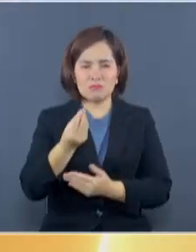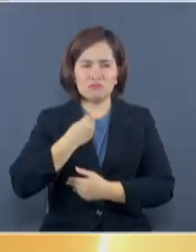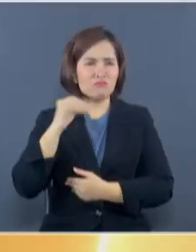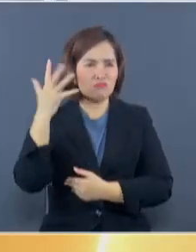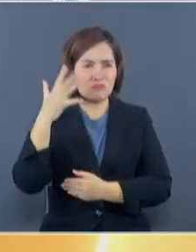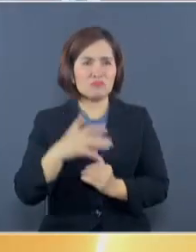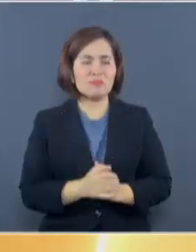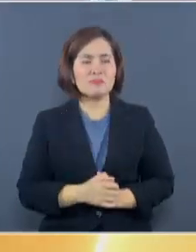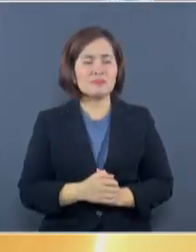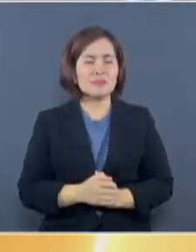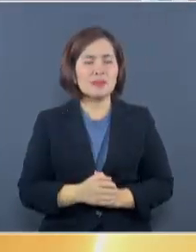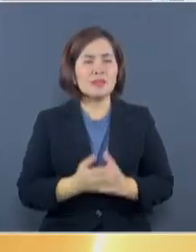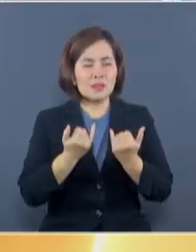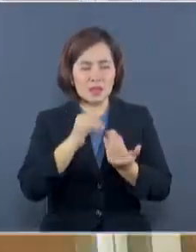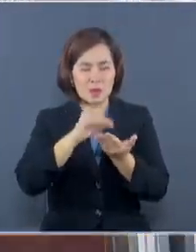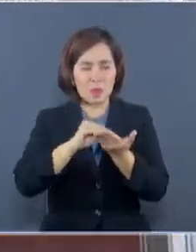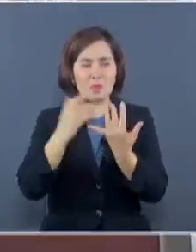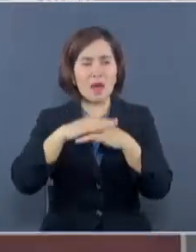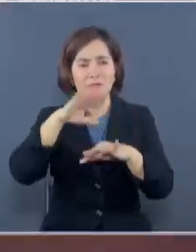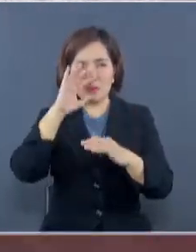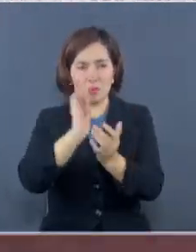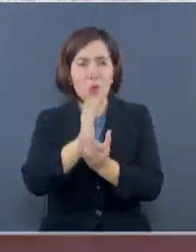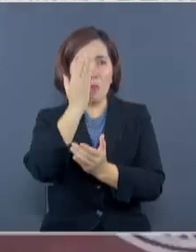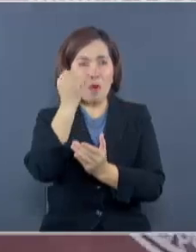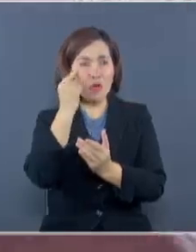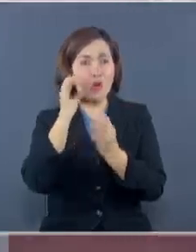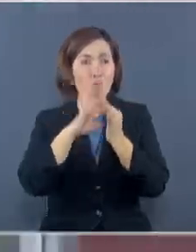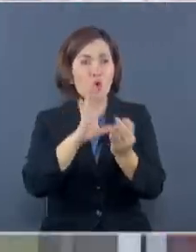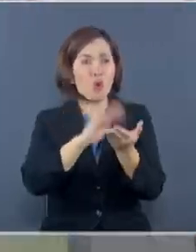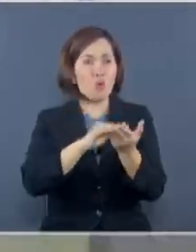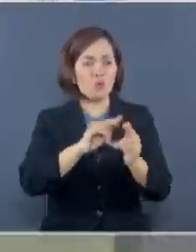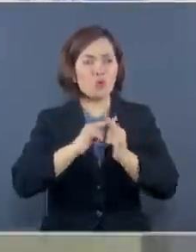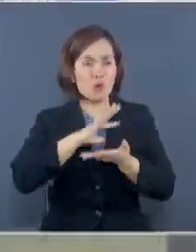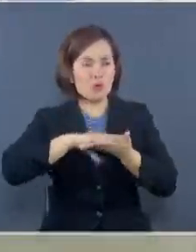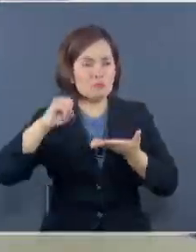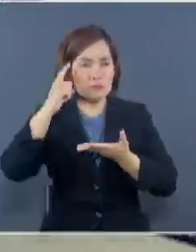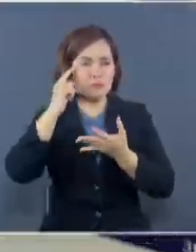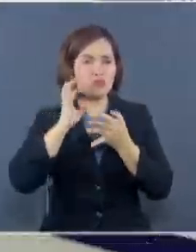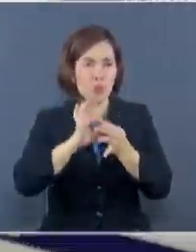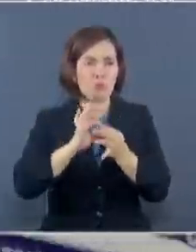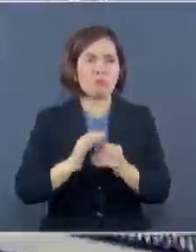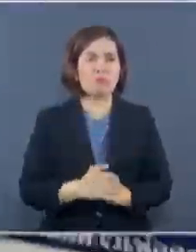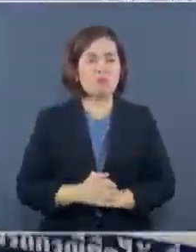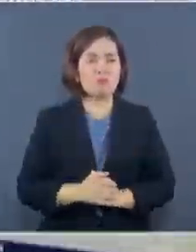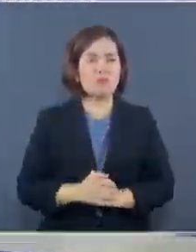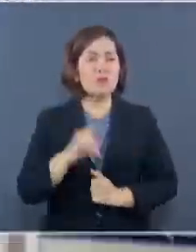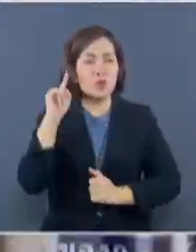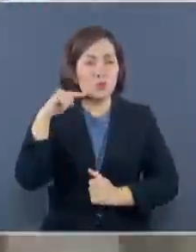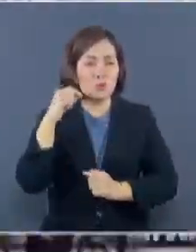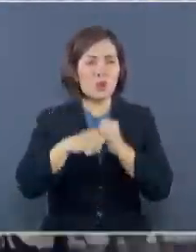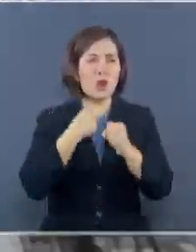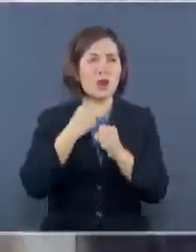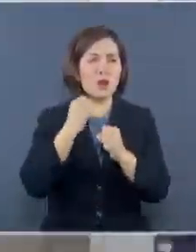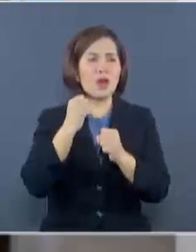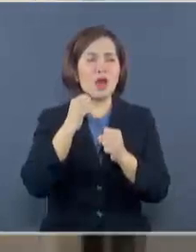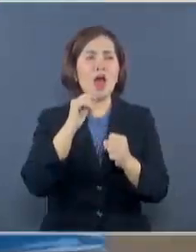ยซึ่งเบื้องต้นเนี่ยรีบแจ้งตำรวจเลยเพราะเธอกังวลว่าอาจจะถูกดูดข้อมูลส่วนตัวไปด้วยค่ะผู้เสียหายวัย50นะคะ